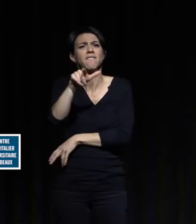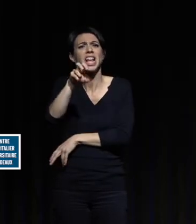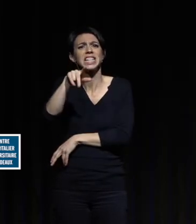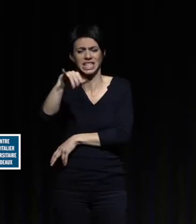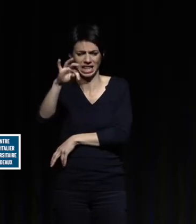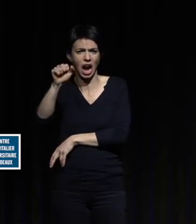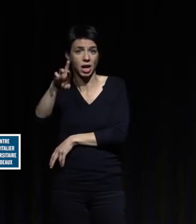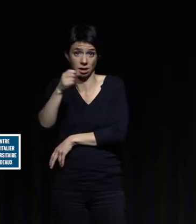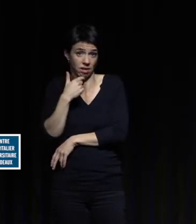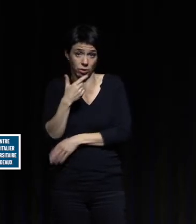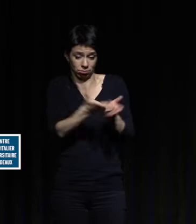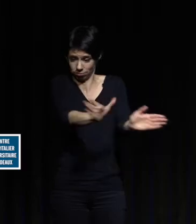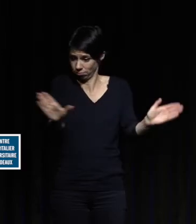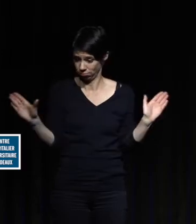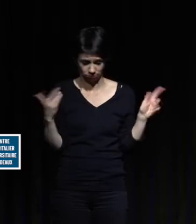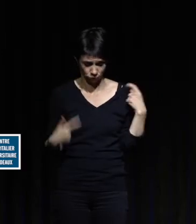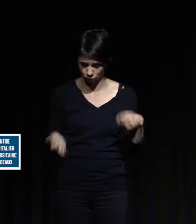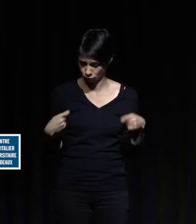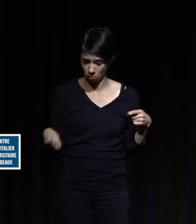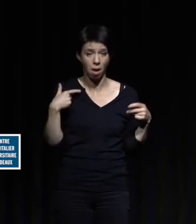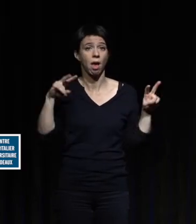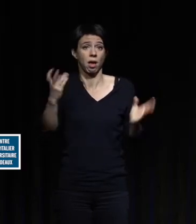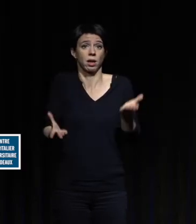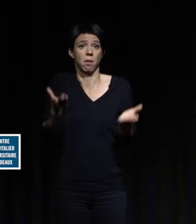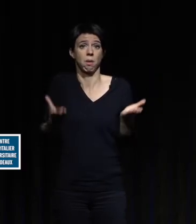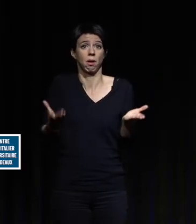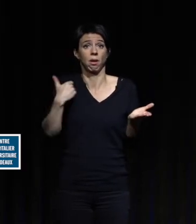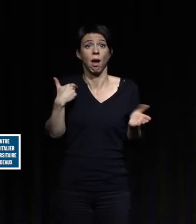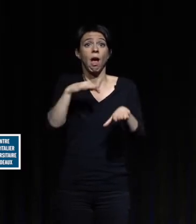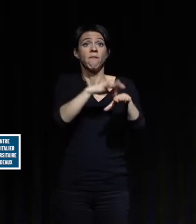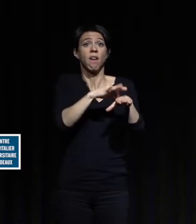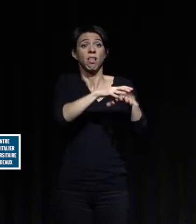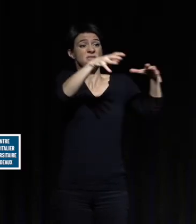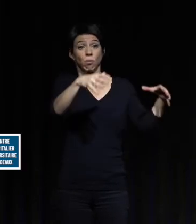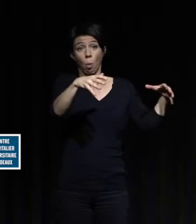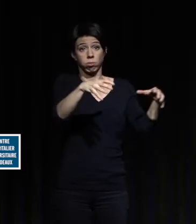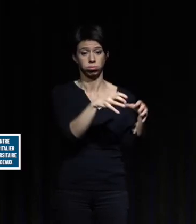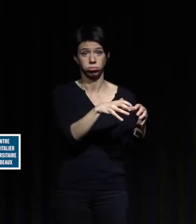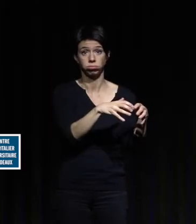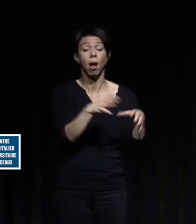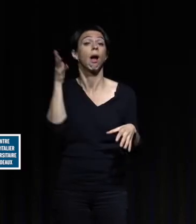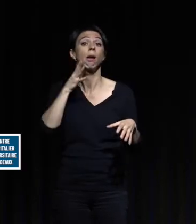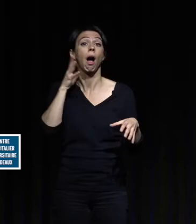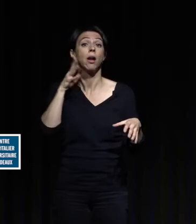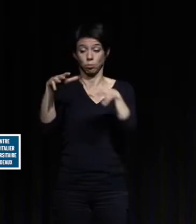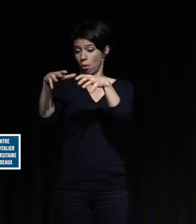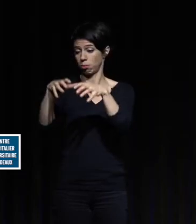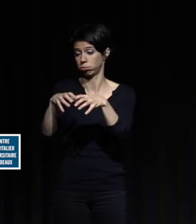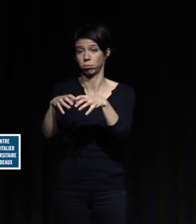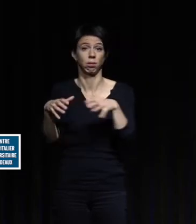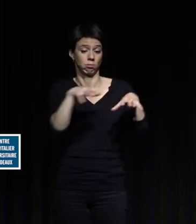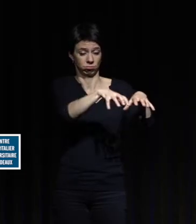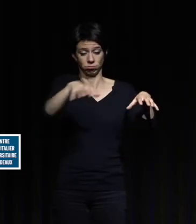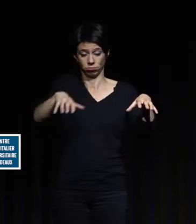régime équilibré et quelque part vous diminuez les viandes. Vous diminuez les graisses animales, vous diminuez les viandes